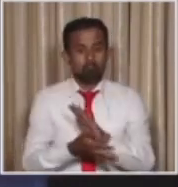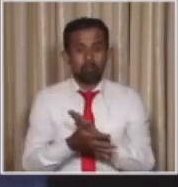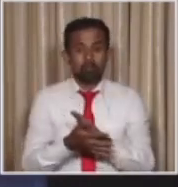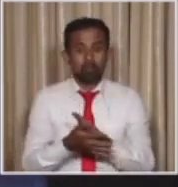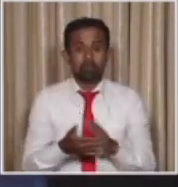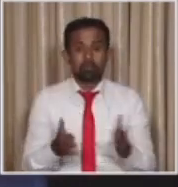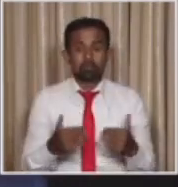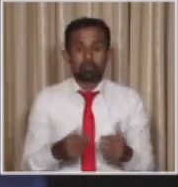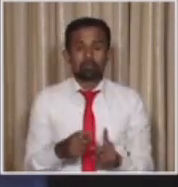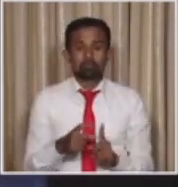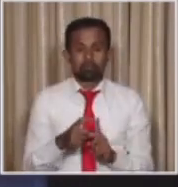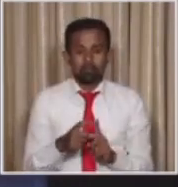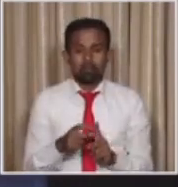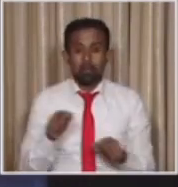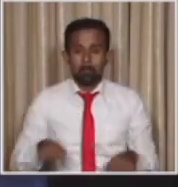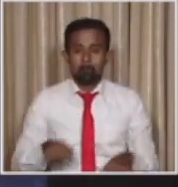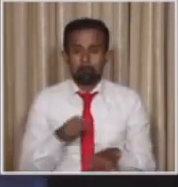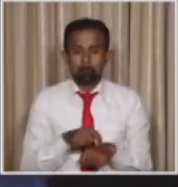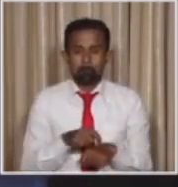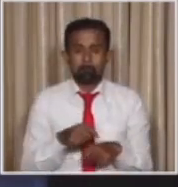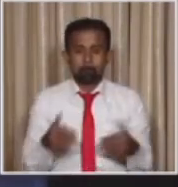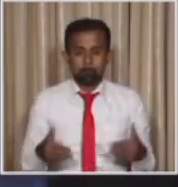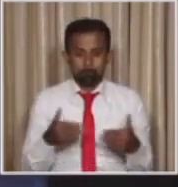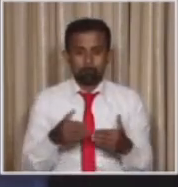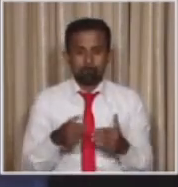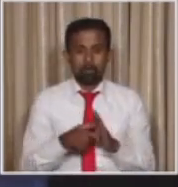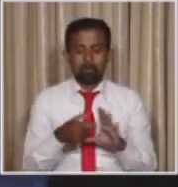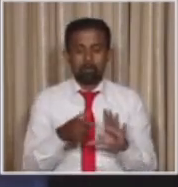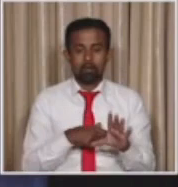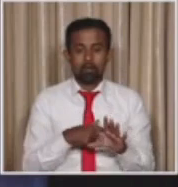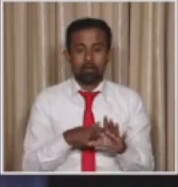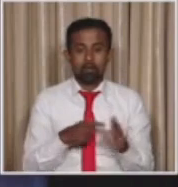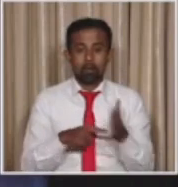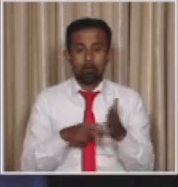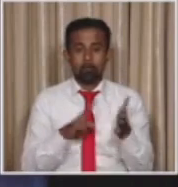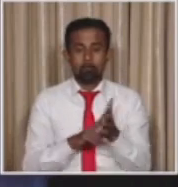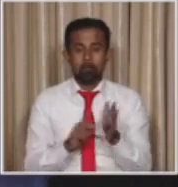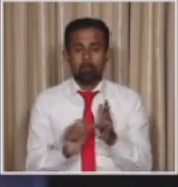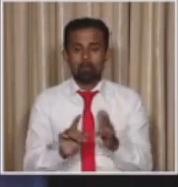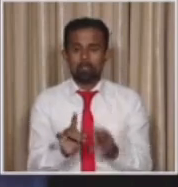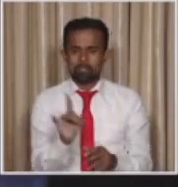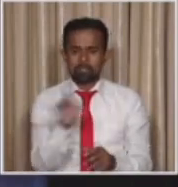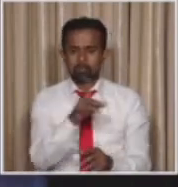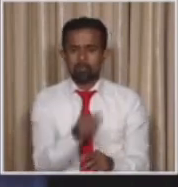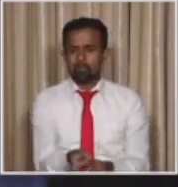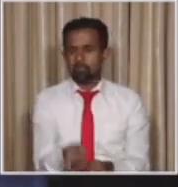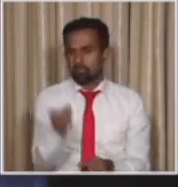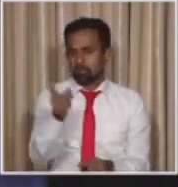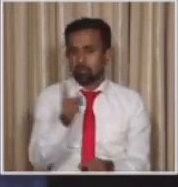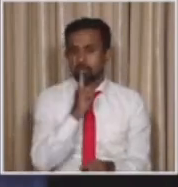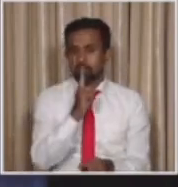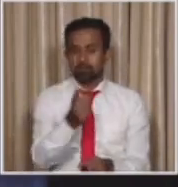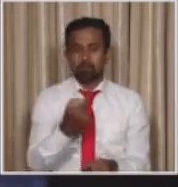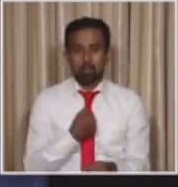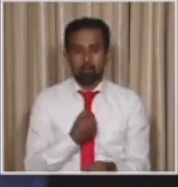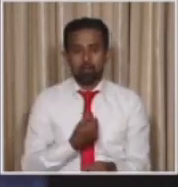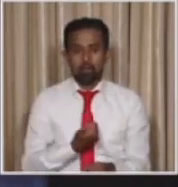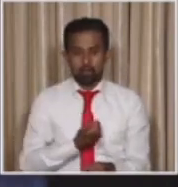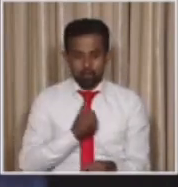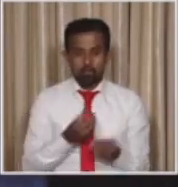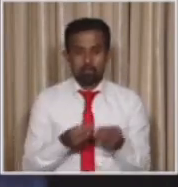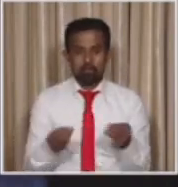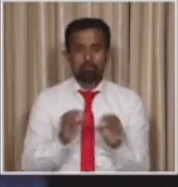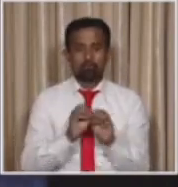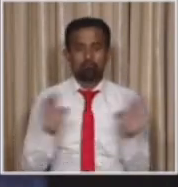ඊට වැඩිය දරුණු දෙයක් මේ වෙනකොට මේ වර්තමාන ආණ්ඩුව කරනවා අද මාධ්‍ය ආයතනට ඍජුවම ඇඟිල්ල දික්කල කරන උඹලා අපිට ඕන නිවුස් එක